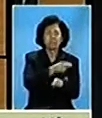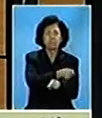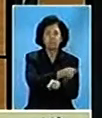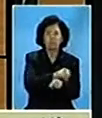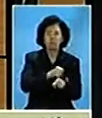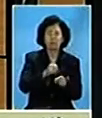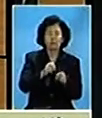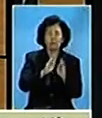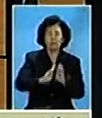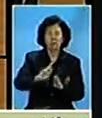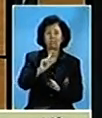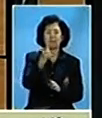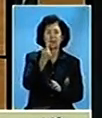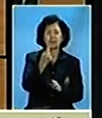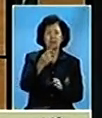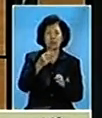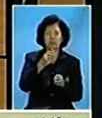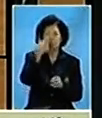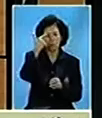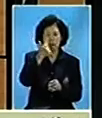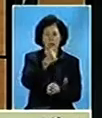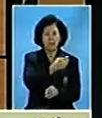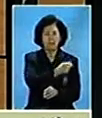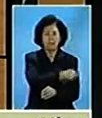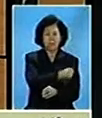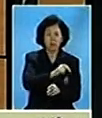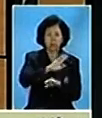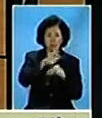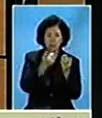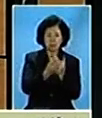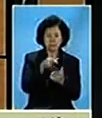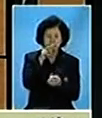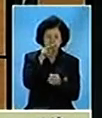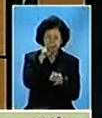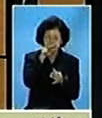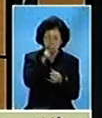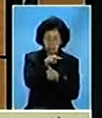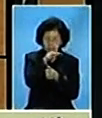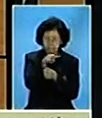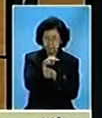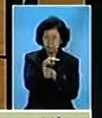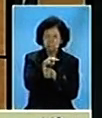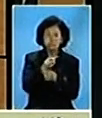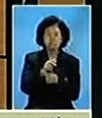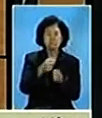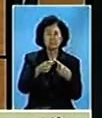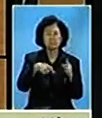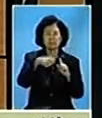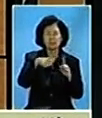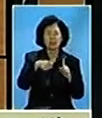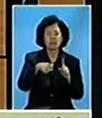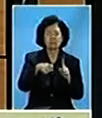อทั้งหลายเนี่ยครับที่มากำกับดูแลทั้งหมดเนี่ยที่ผมจะพูดในโอกาสต่อไปท่านจะมาจากอาการแพทย์แผนปัจ